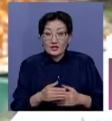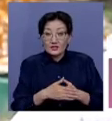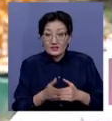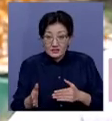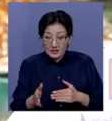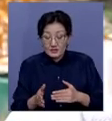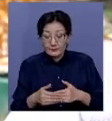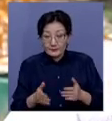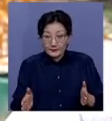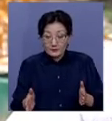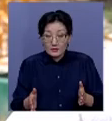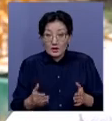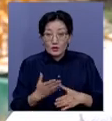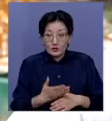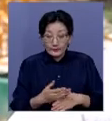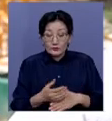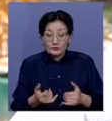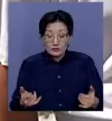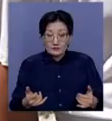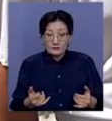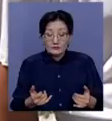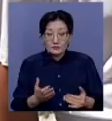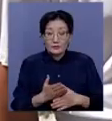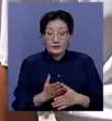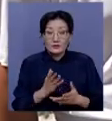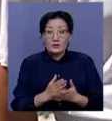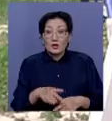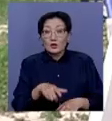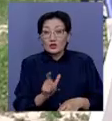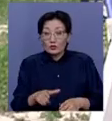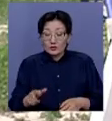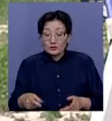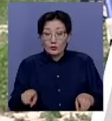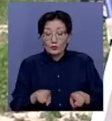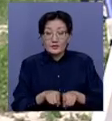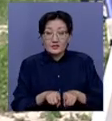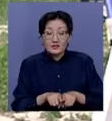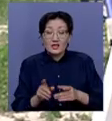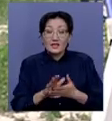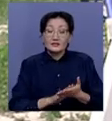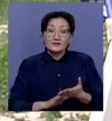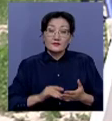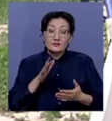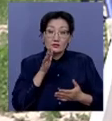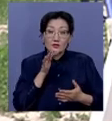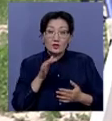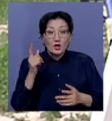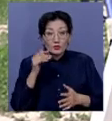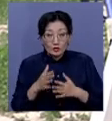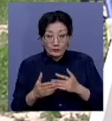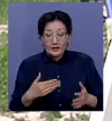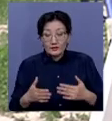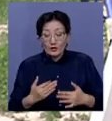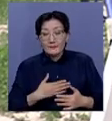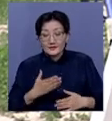беріп, көмектерін береді, көмектерін беріп атыр. Тұрғындарға осы мына дезинфекциялау кезінде түсінбеушілікпен қарап,